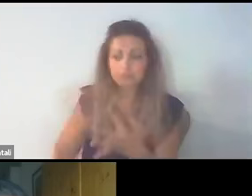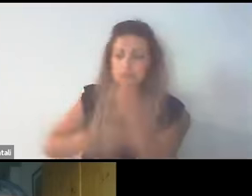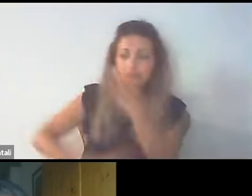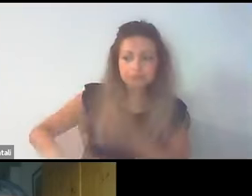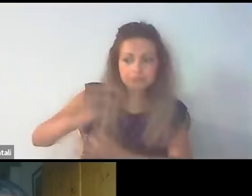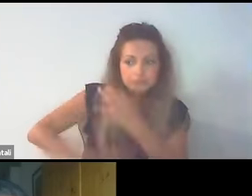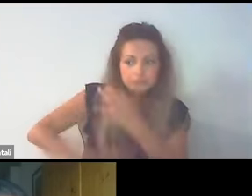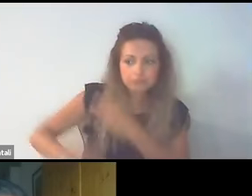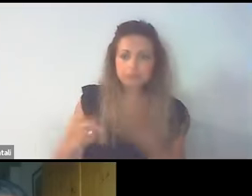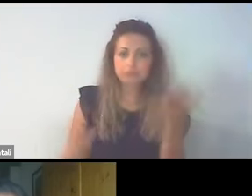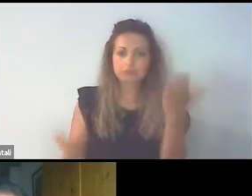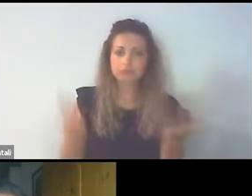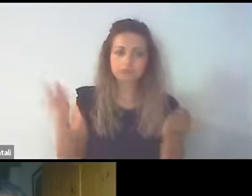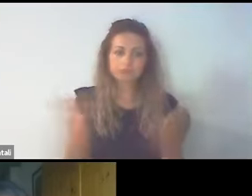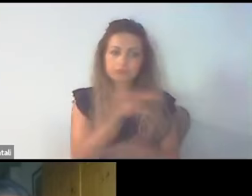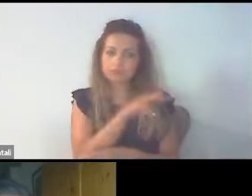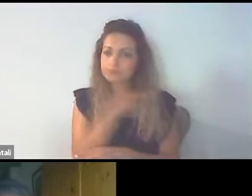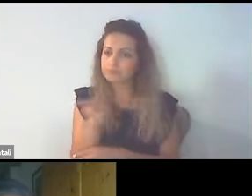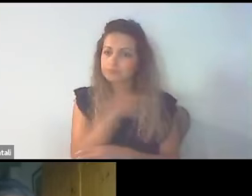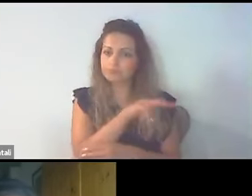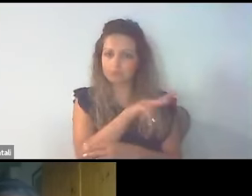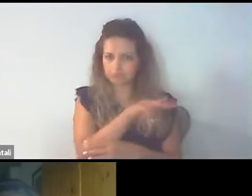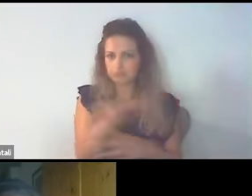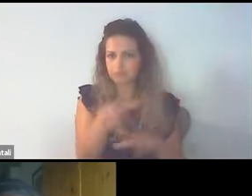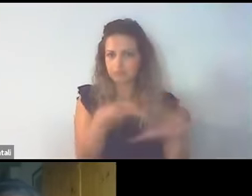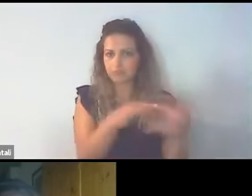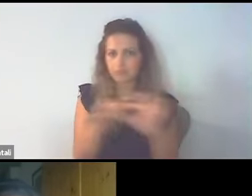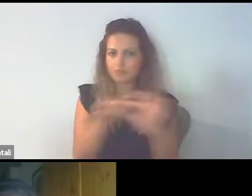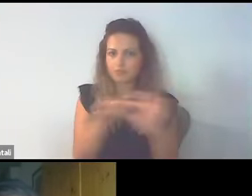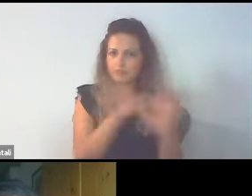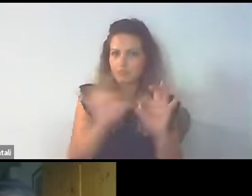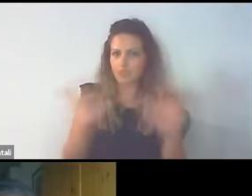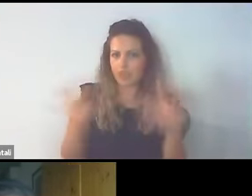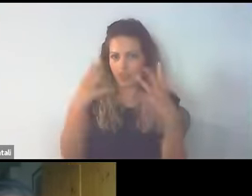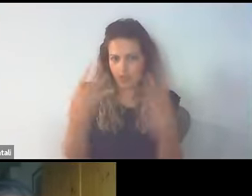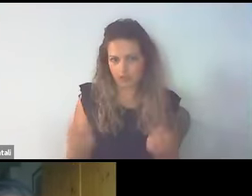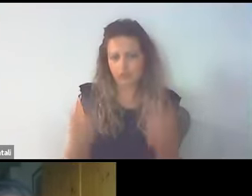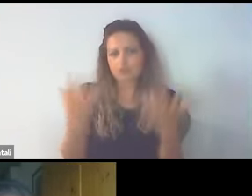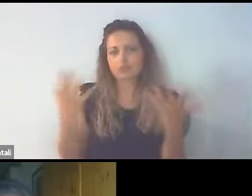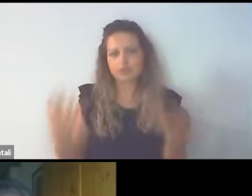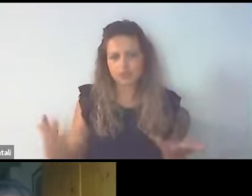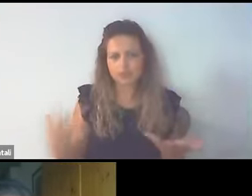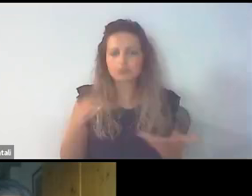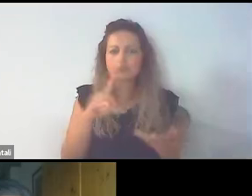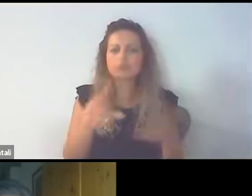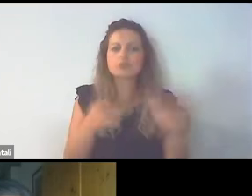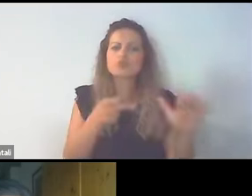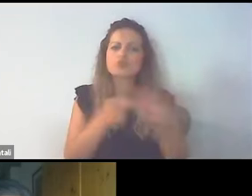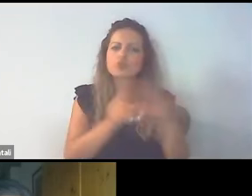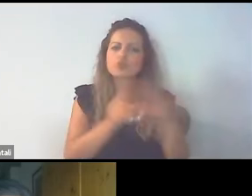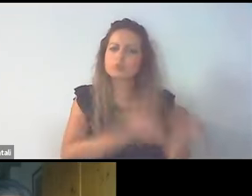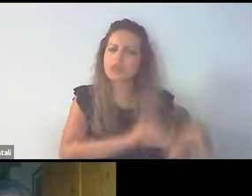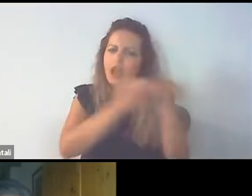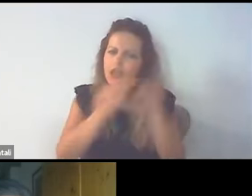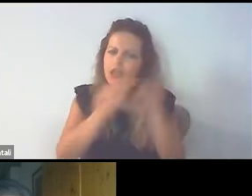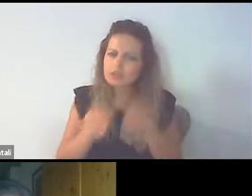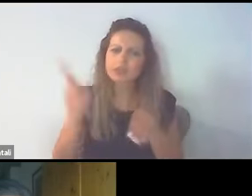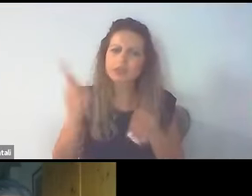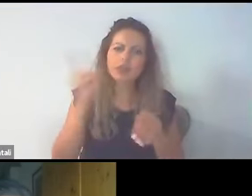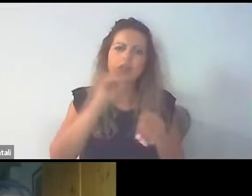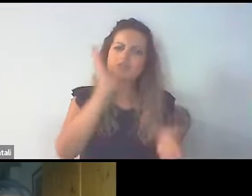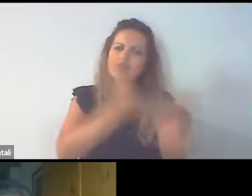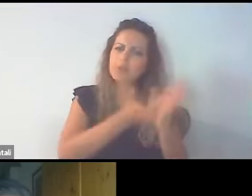δουλεύουν με γυναίκες επιζήσασες σεξουαλικής βίας, με προσφύγησες και με μετανάστριες, με οργανώσεις